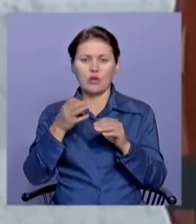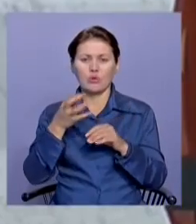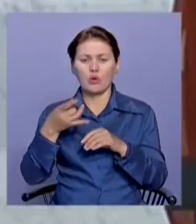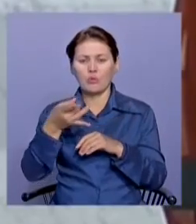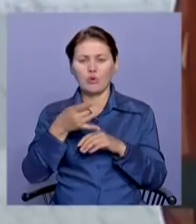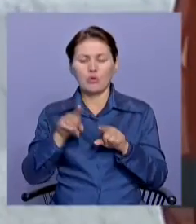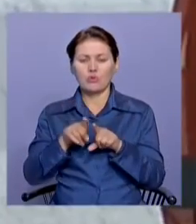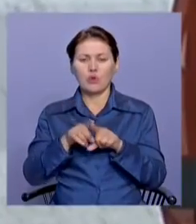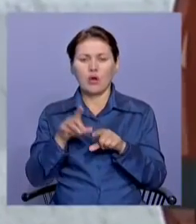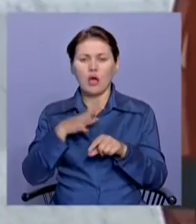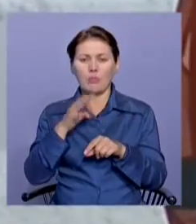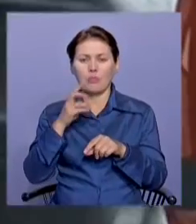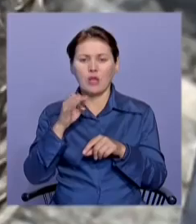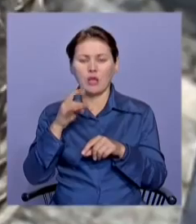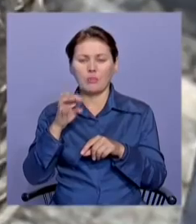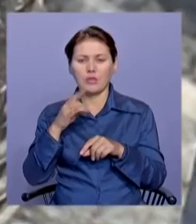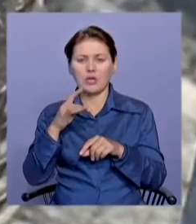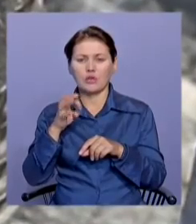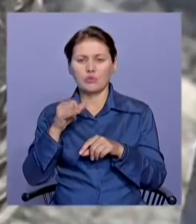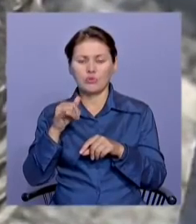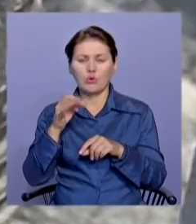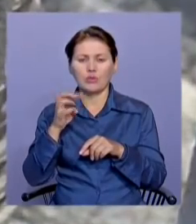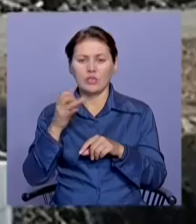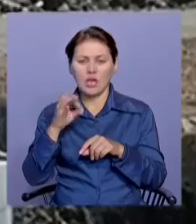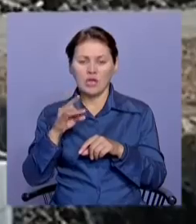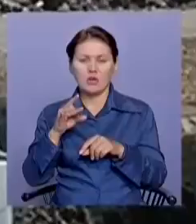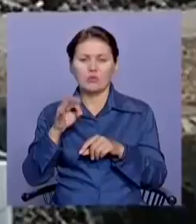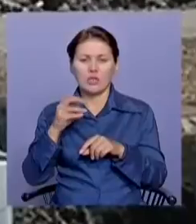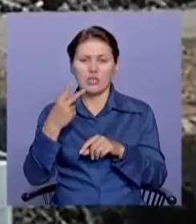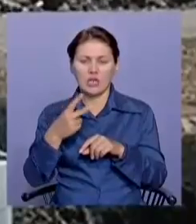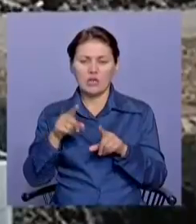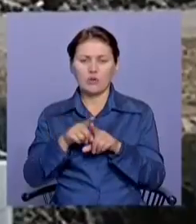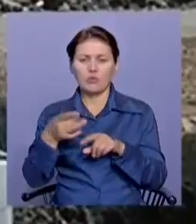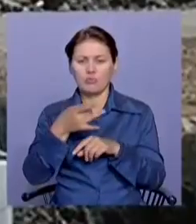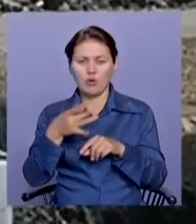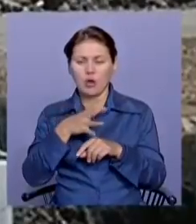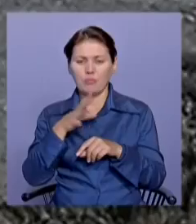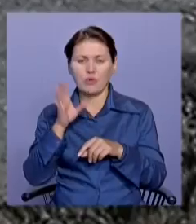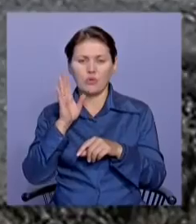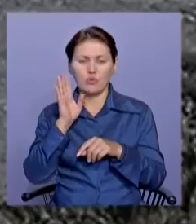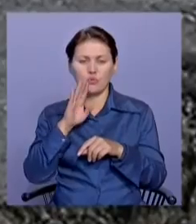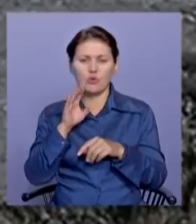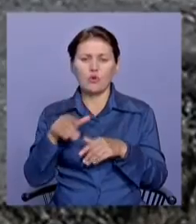Алатау ауданындағы Ақбұлақ, Алғабас, Қарасу, Көкқайнар, Олжан 2 ықшам аудандарында жол жөнделеді.